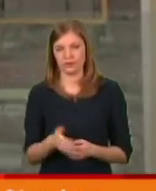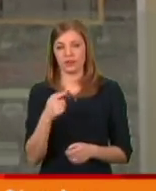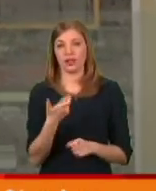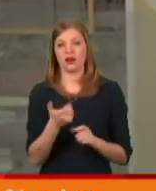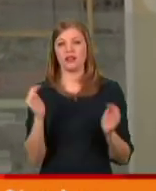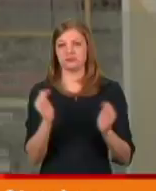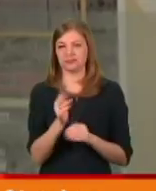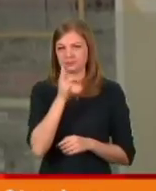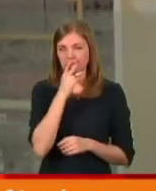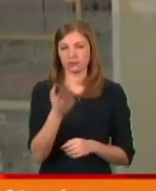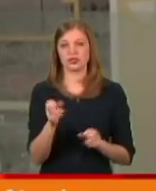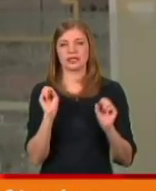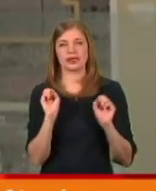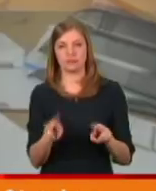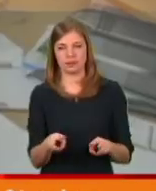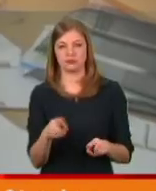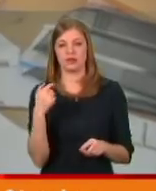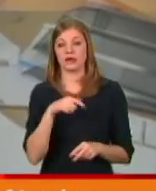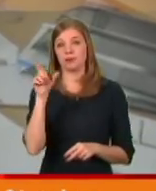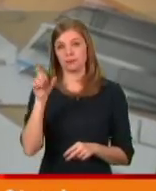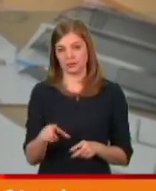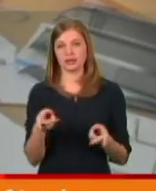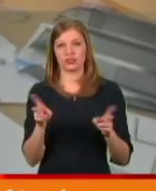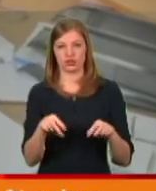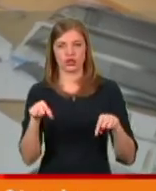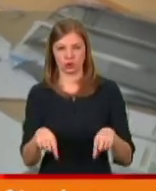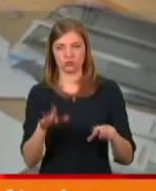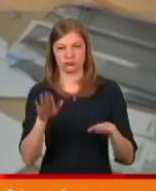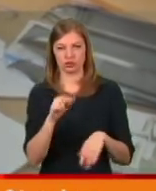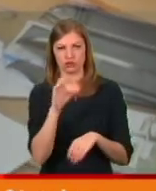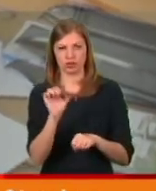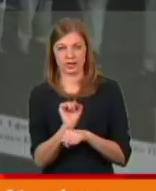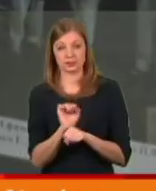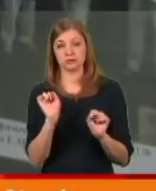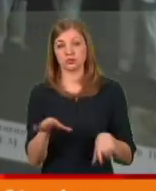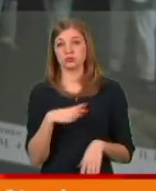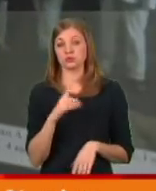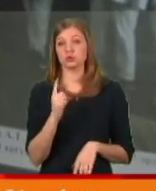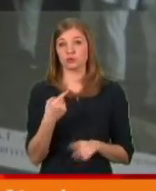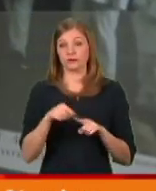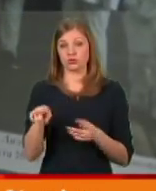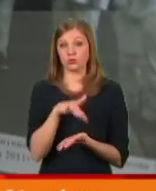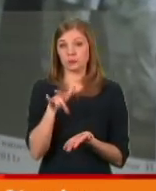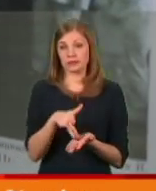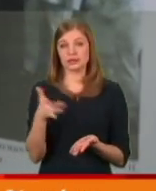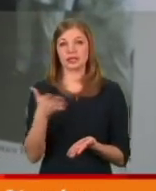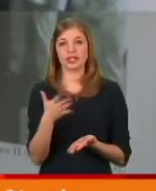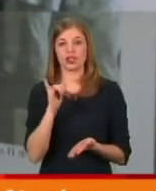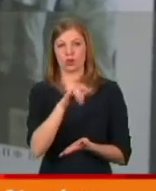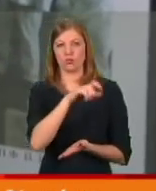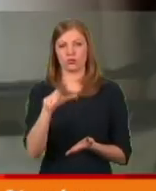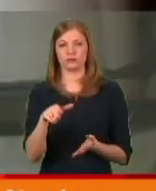Попри невисоку платню, небезпеку та ризик, Віктор лишається тут, на ЧАЕС. Можливо, тому що в цьому місці, яке у